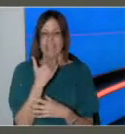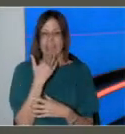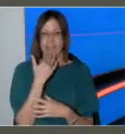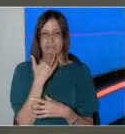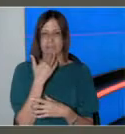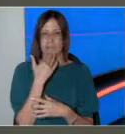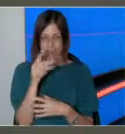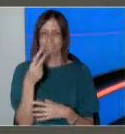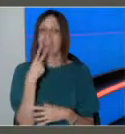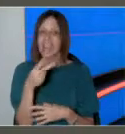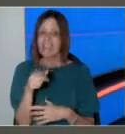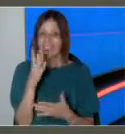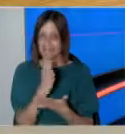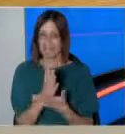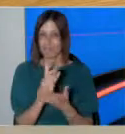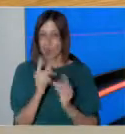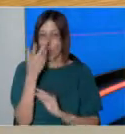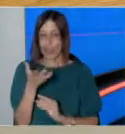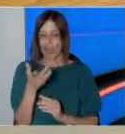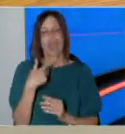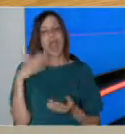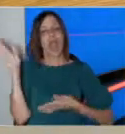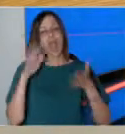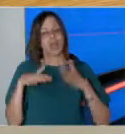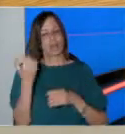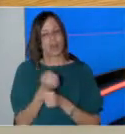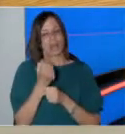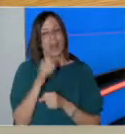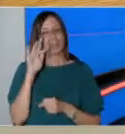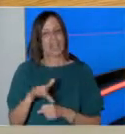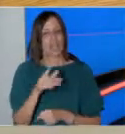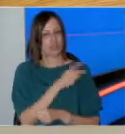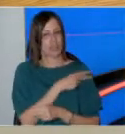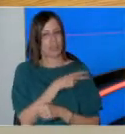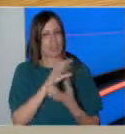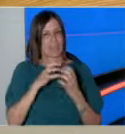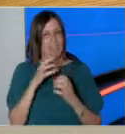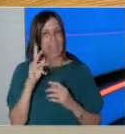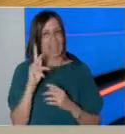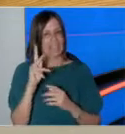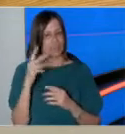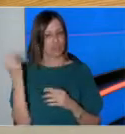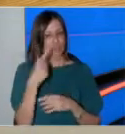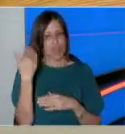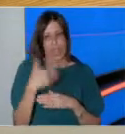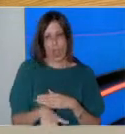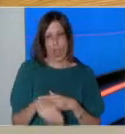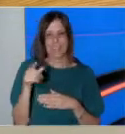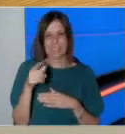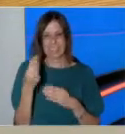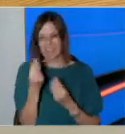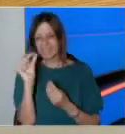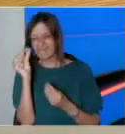הישראלית. ראינו את זה קורה. האלימות שהופעלה נגד שוטרים בכפר קסם בשבוע האחרון הוא